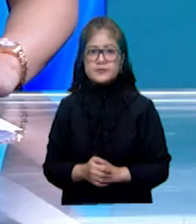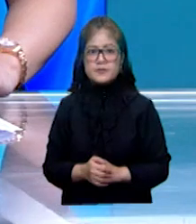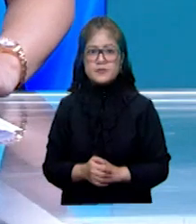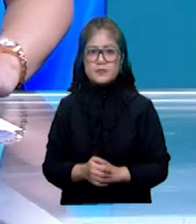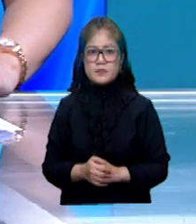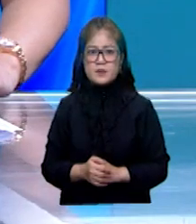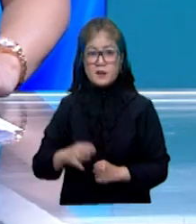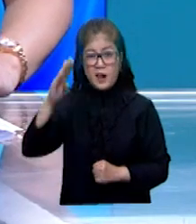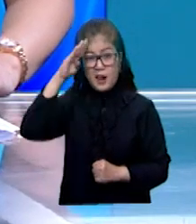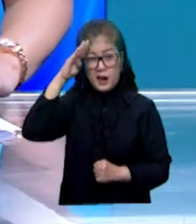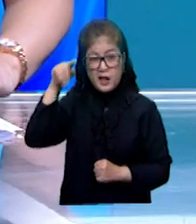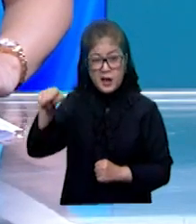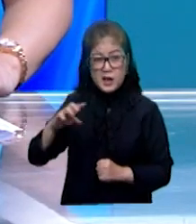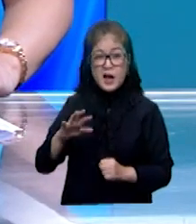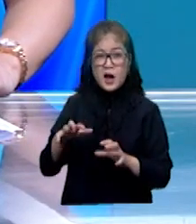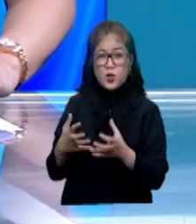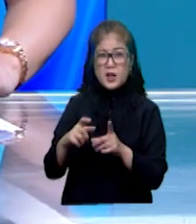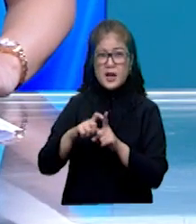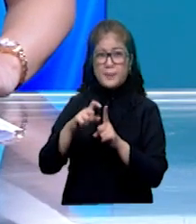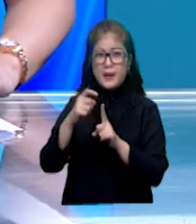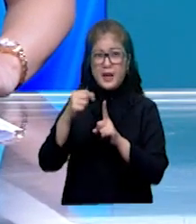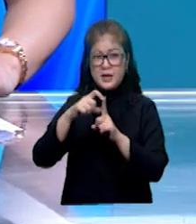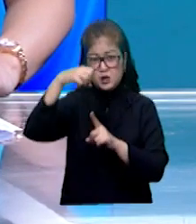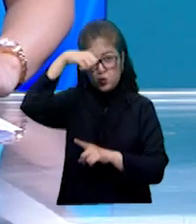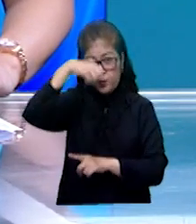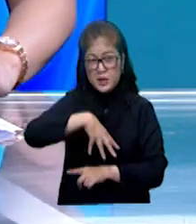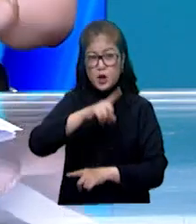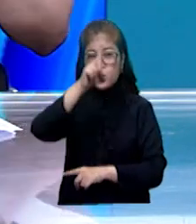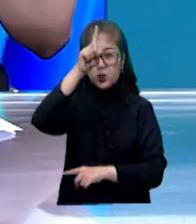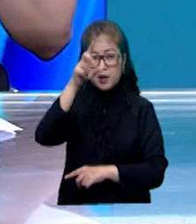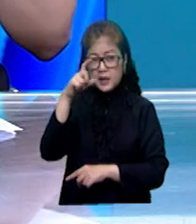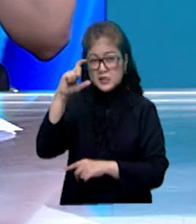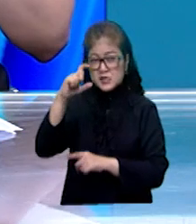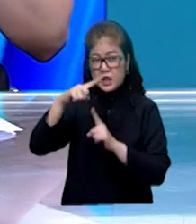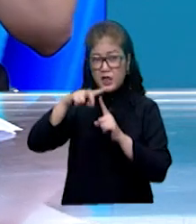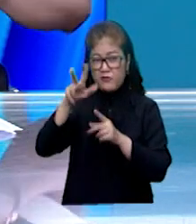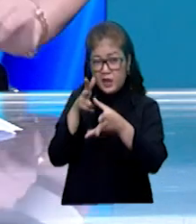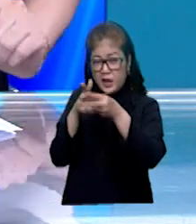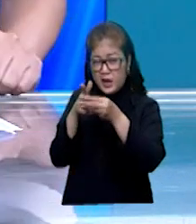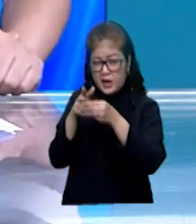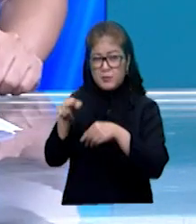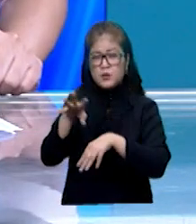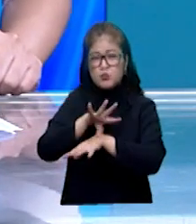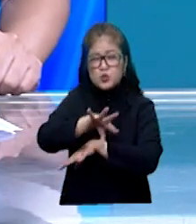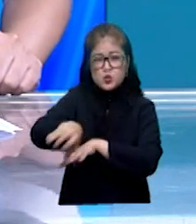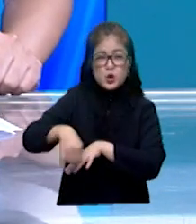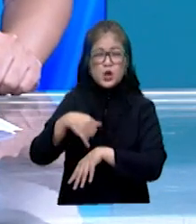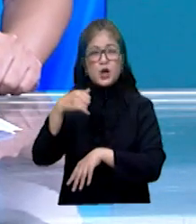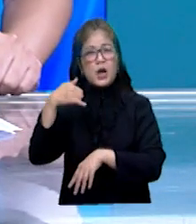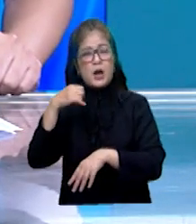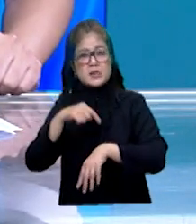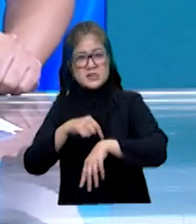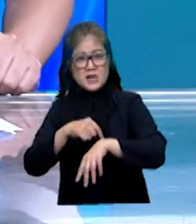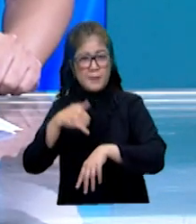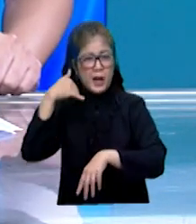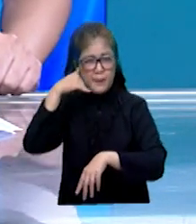seorang pria diduga anggota DPRD Sumatera Utara terekam CCTV mencuri jam dari sebuah toko handphone kasus